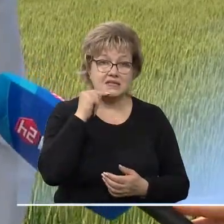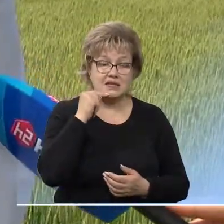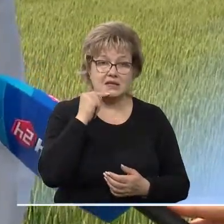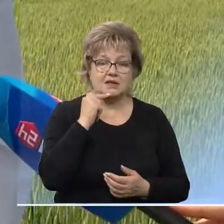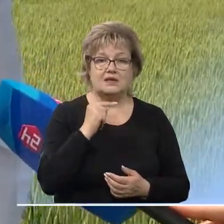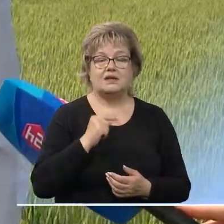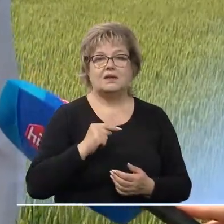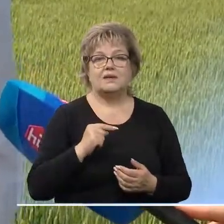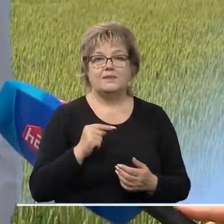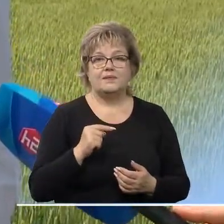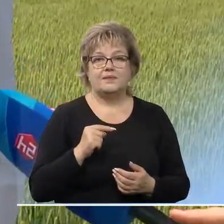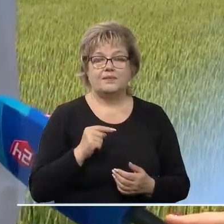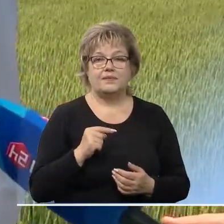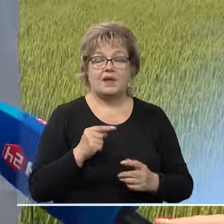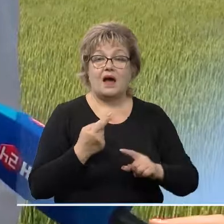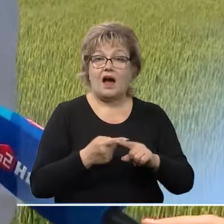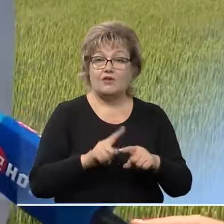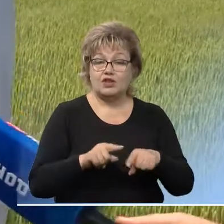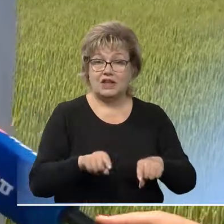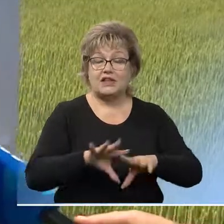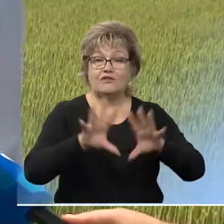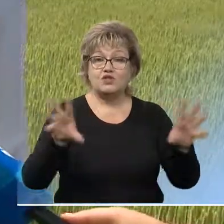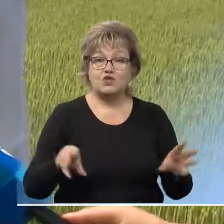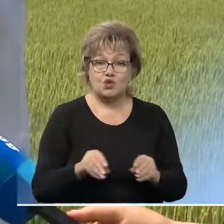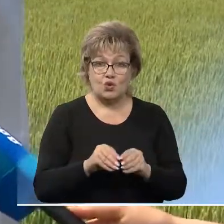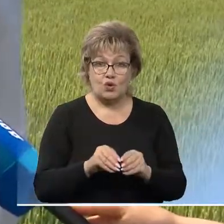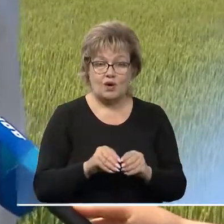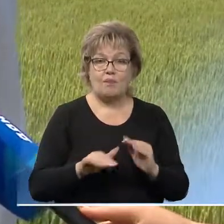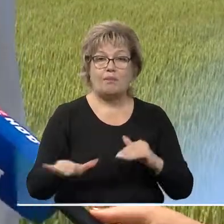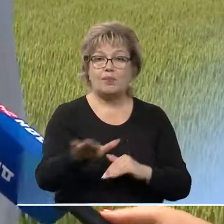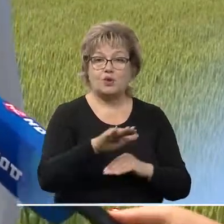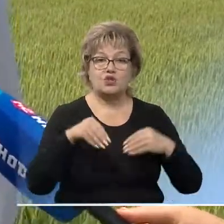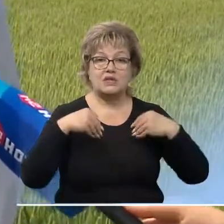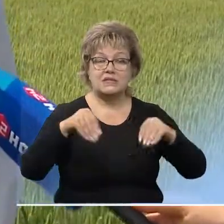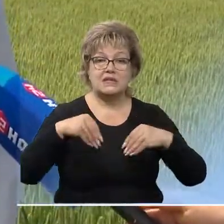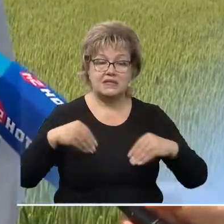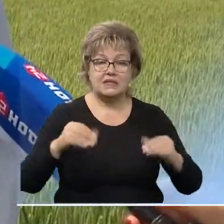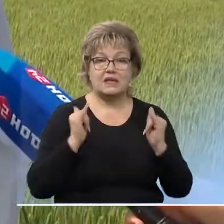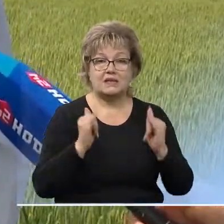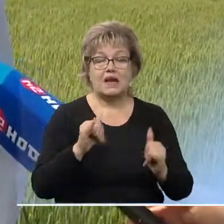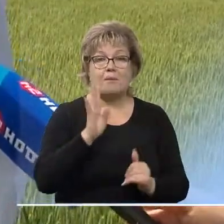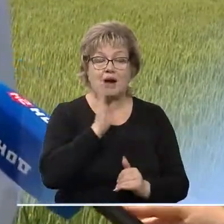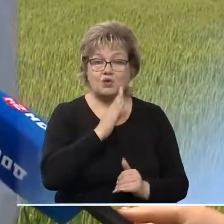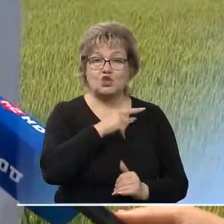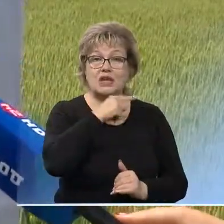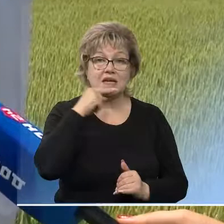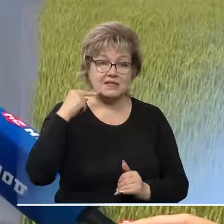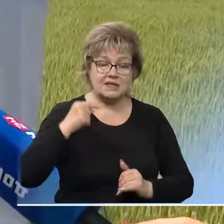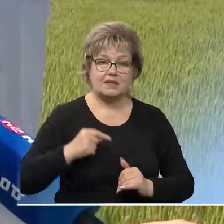он 3 или 5 регионов. А вот это все, вся площадь для всей матушки России.